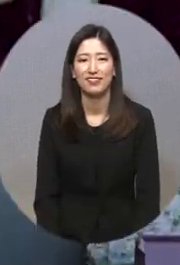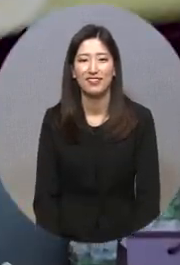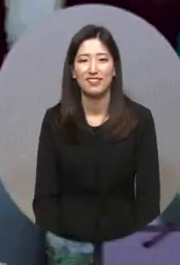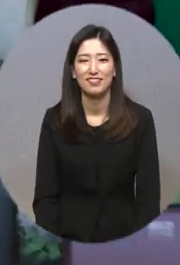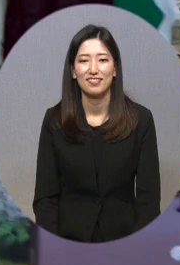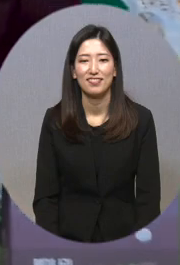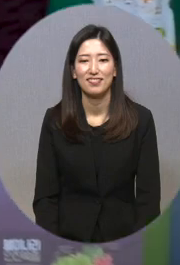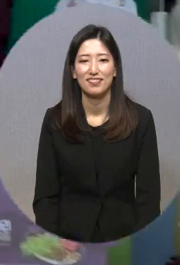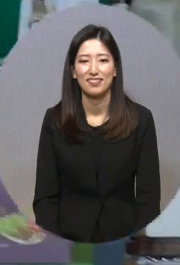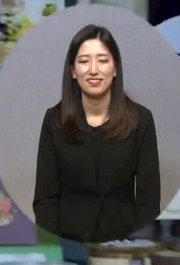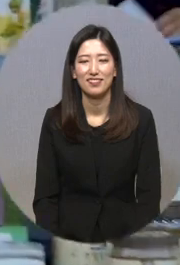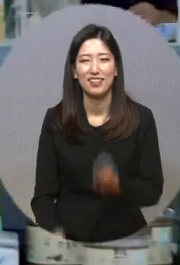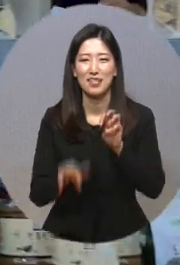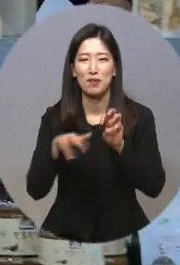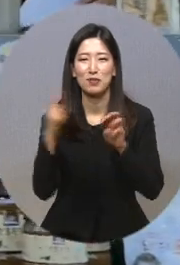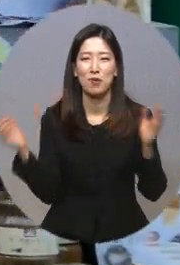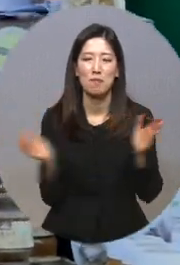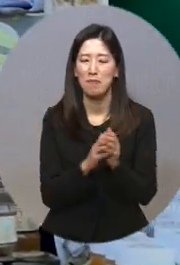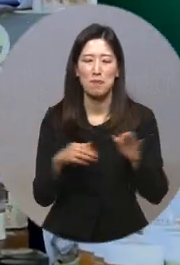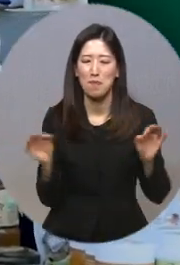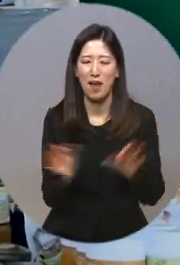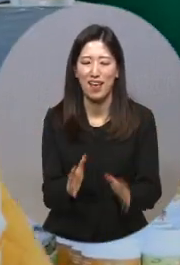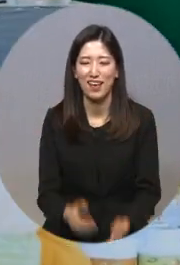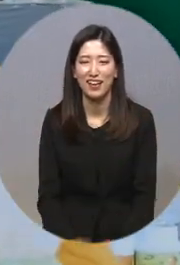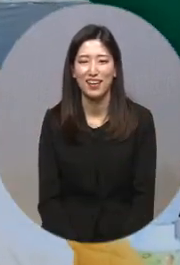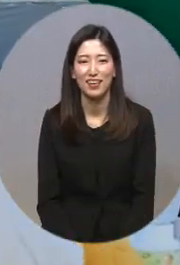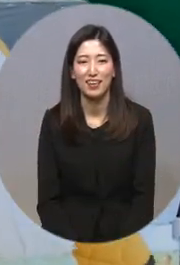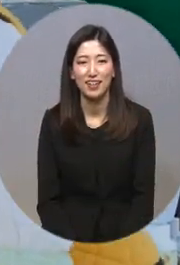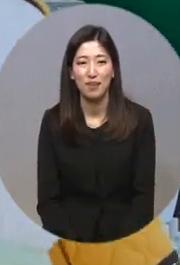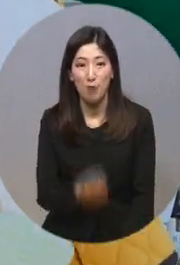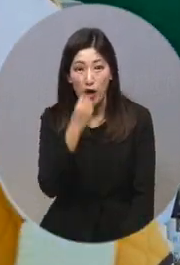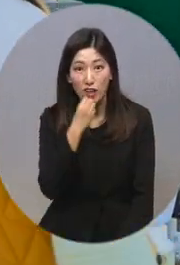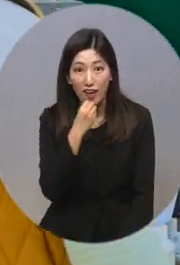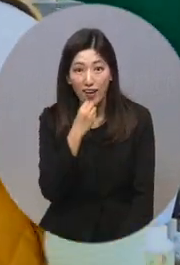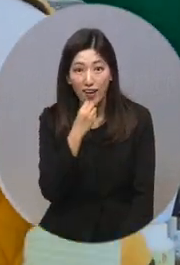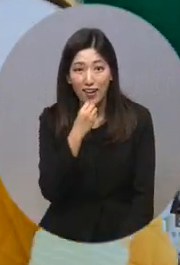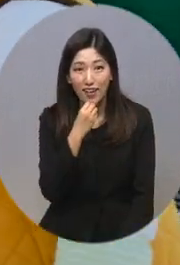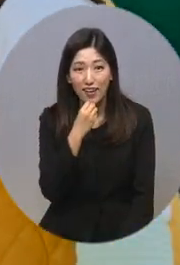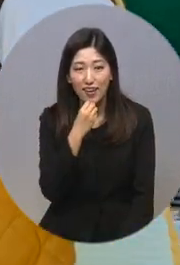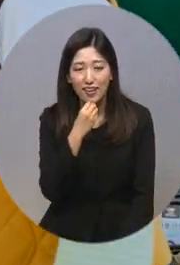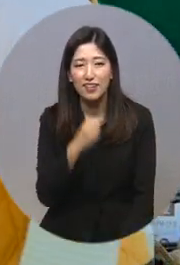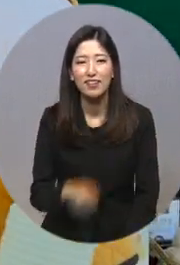그만! 먹는 거 못 봤어! 못 봐! 입속에 들어갔어요?